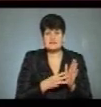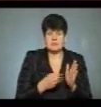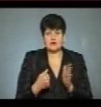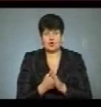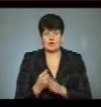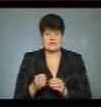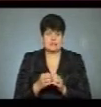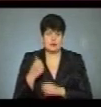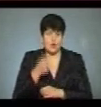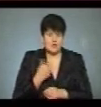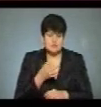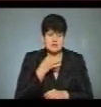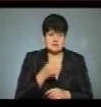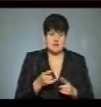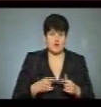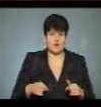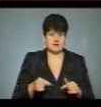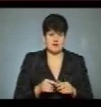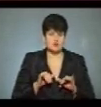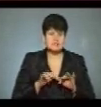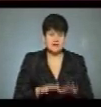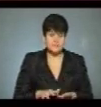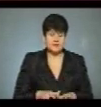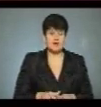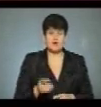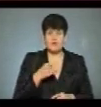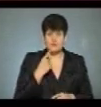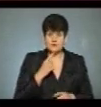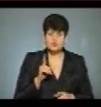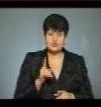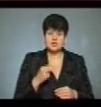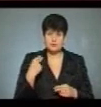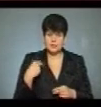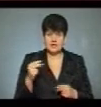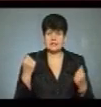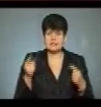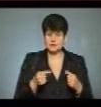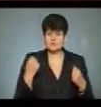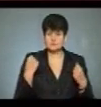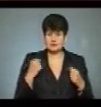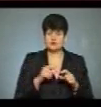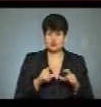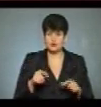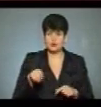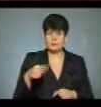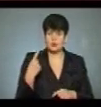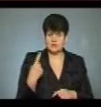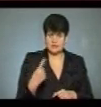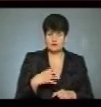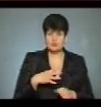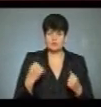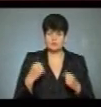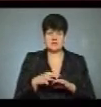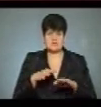років, повідомила організаторка заходу Катерина Барабаш. За її словами, це чемпіонат Тернопільської спортивної школи номер 1. Відбувся він у спортзалі